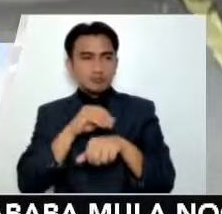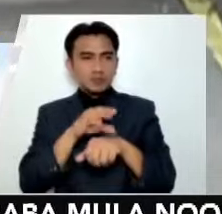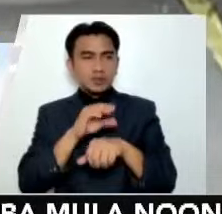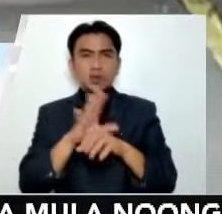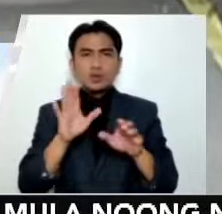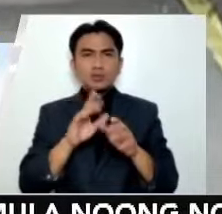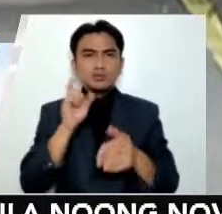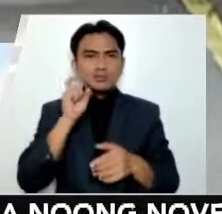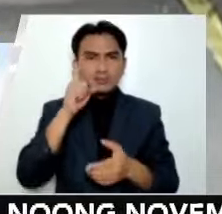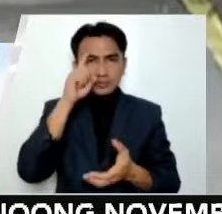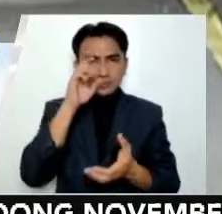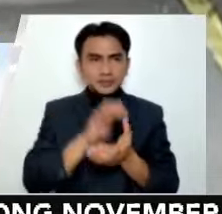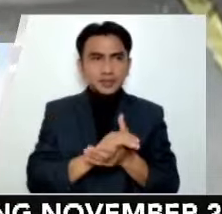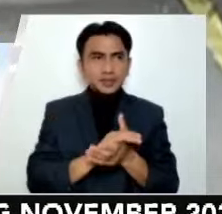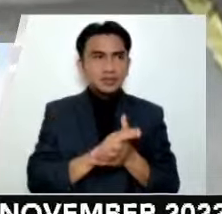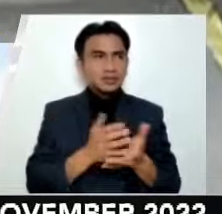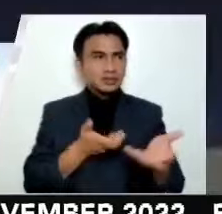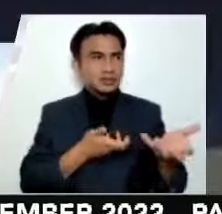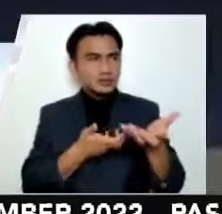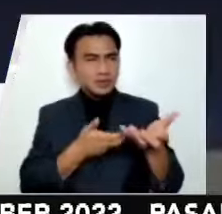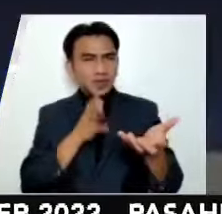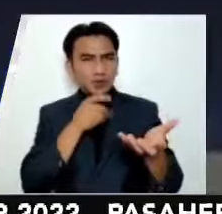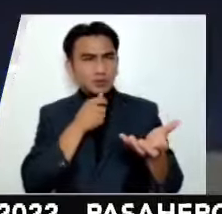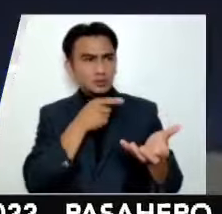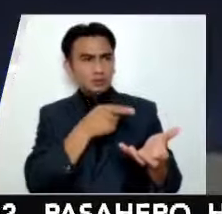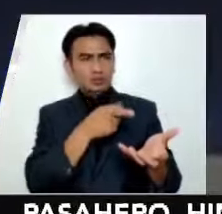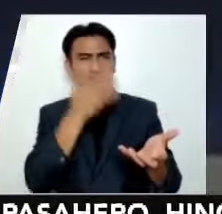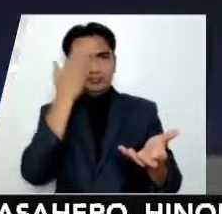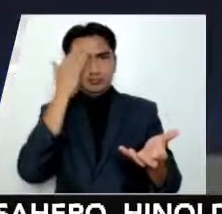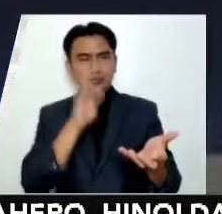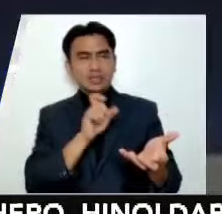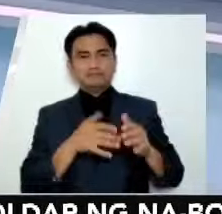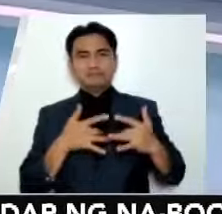makipag-usap lalo na sa mga taong hindi kilala.